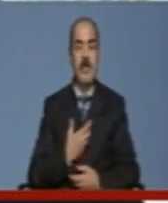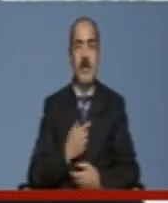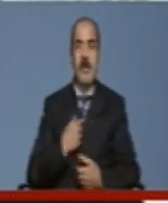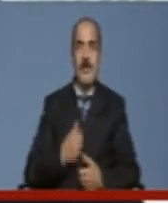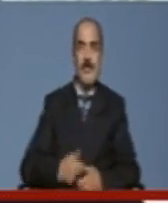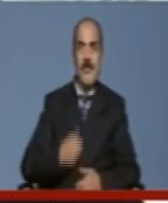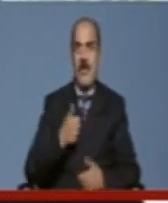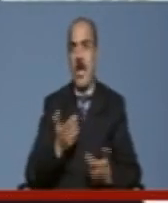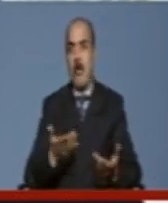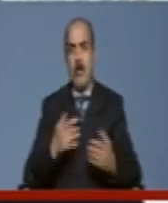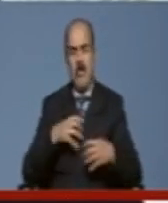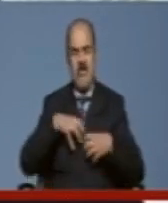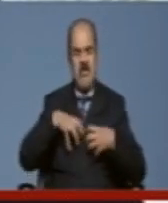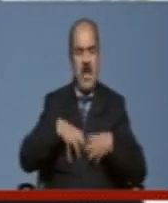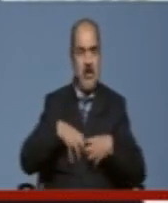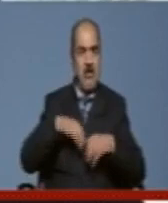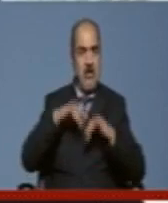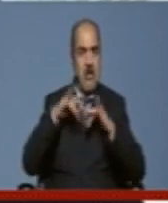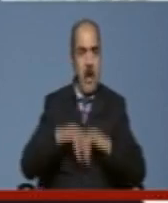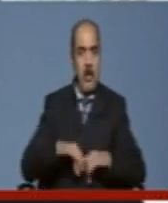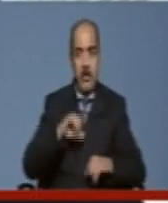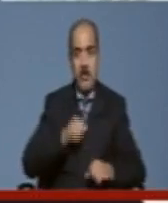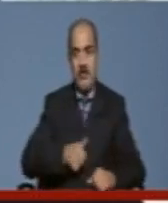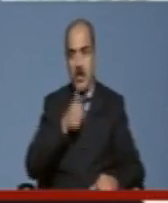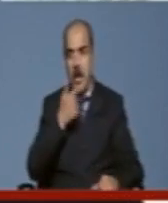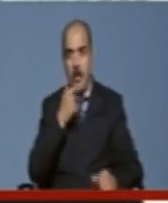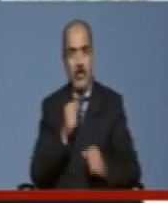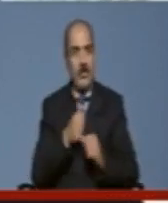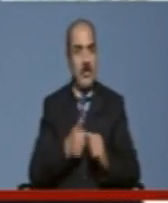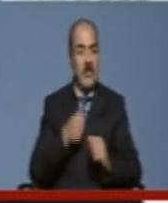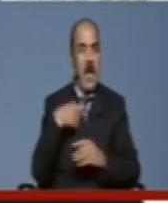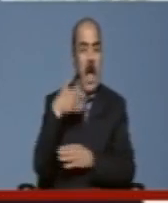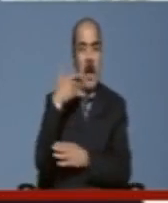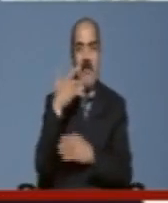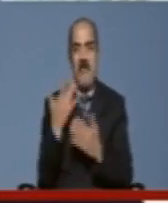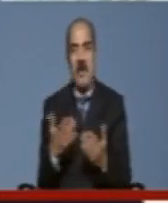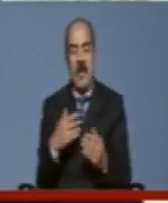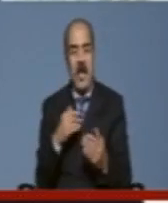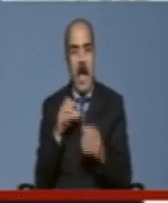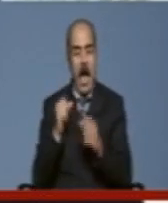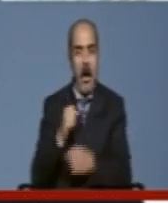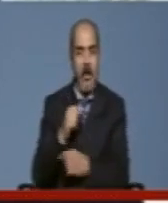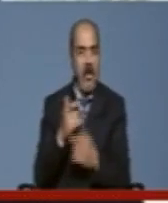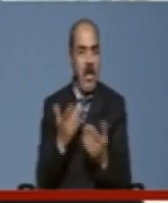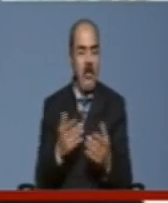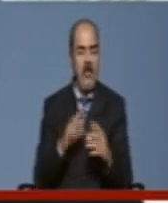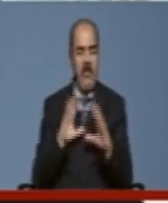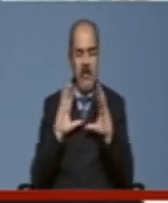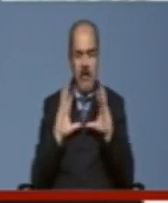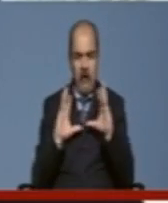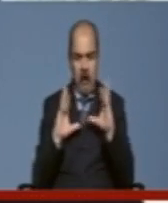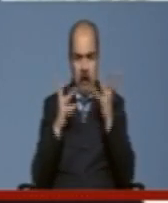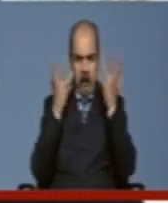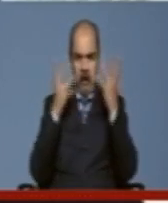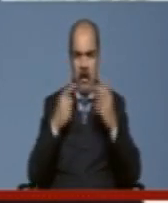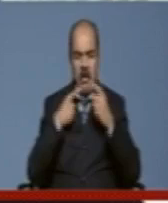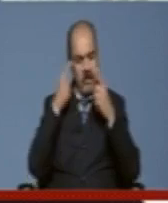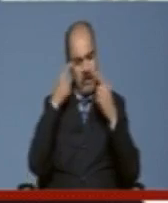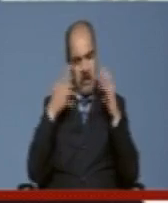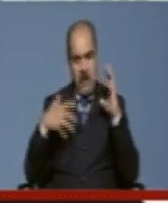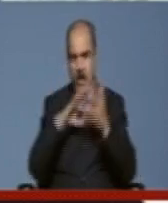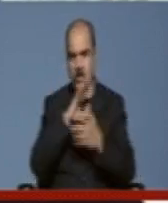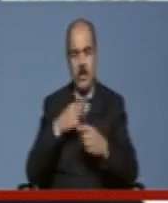مفيش امل، مفيش فرصة ان احنا نديهم دولة الدولة